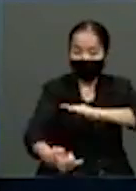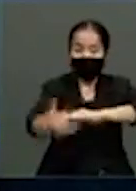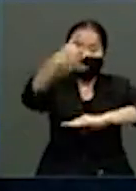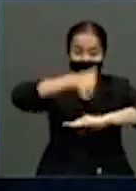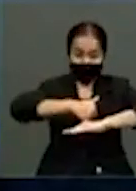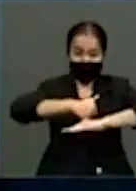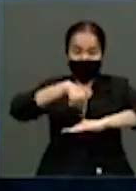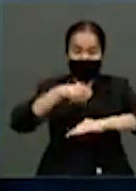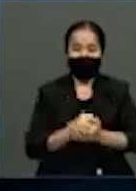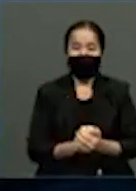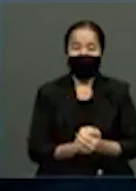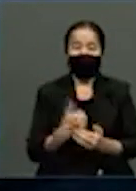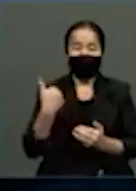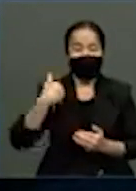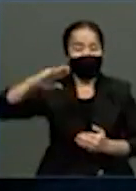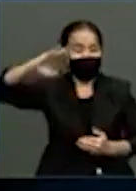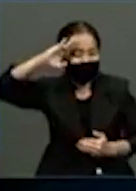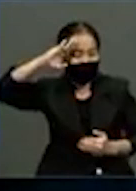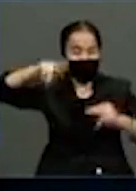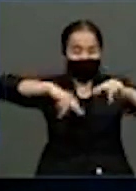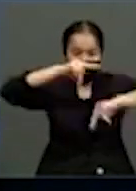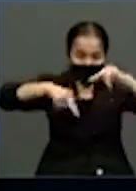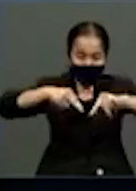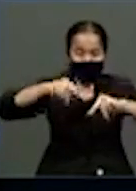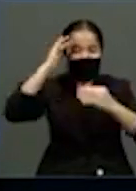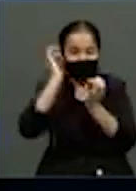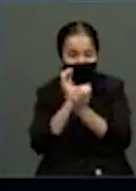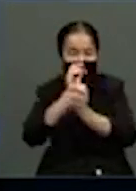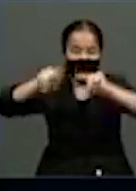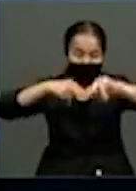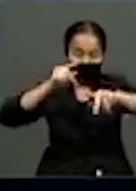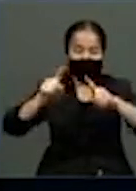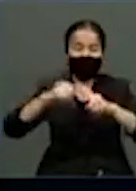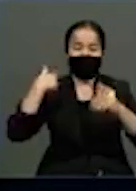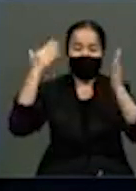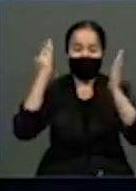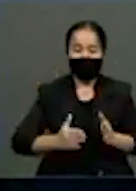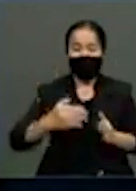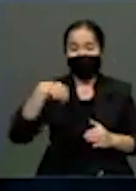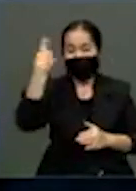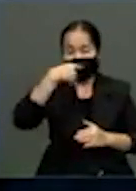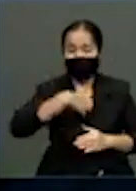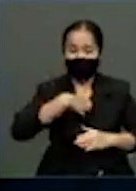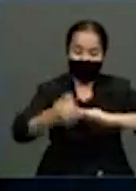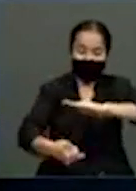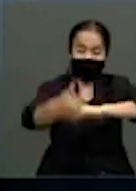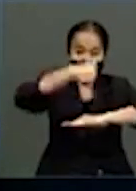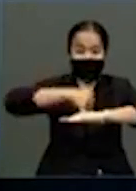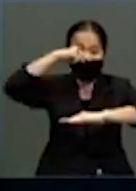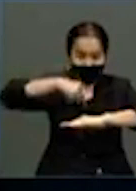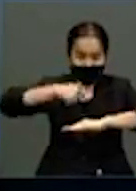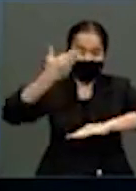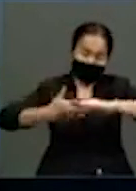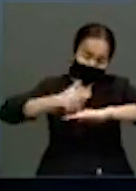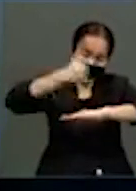นมีตั้งการตั้งกองกำลังต่างๆเพื่อที่จะได้ควบคุมการเคลื่อนย้ายนะครับหรือการผ่านม